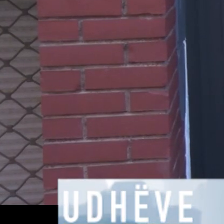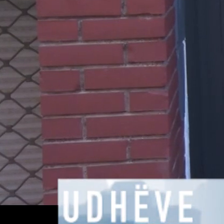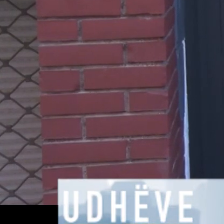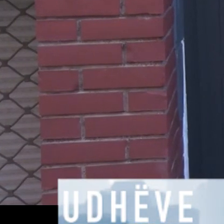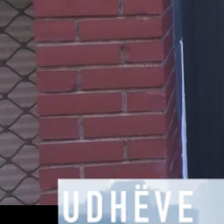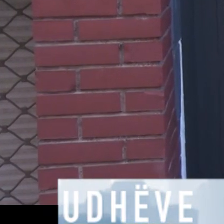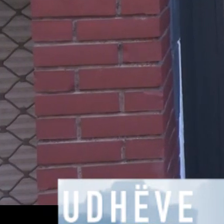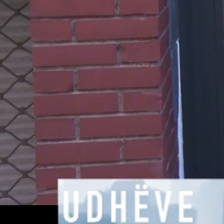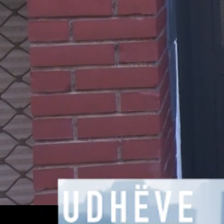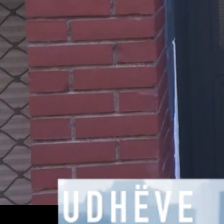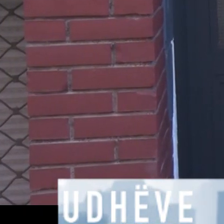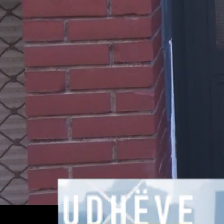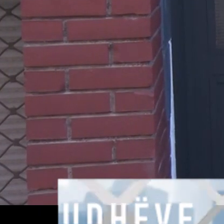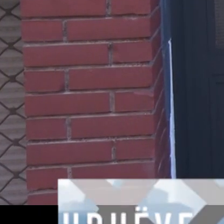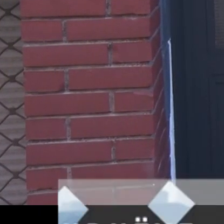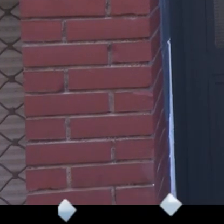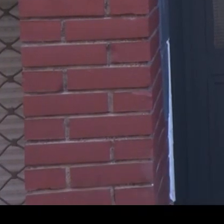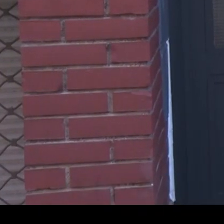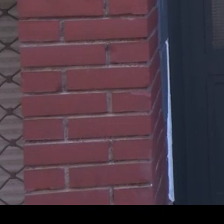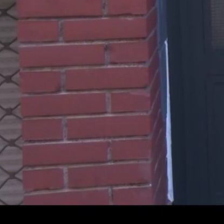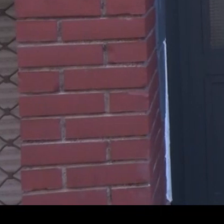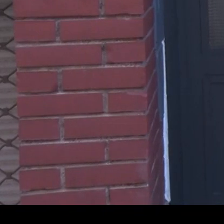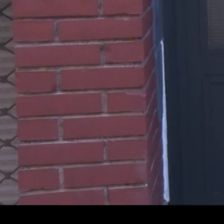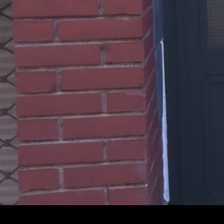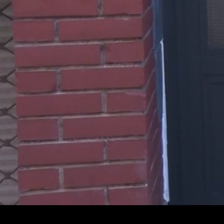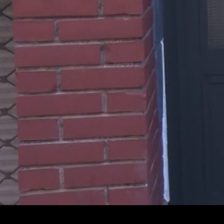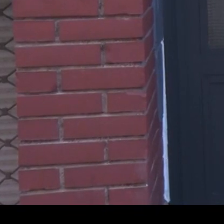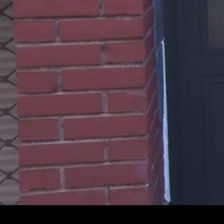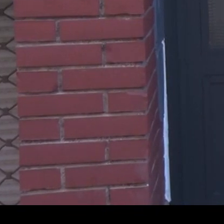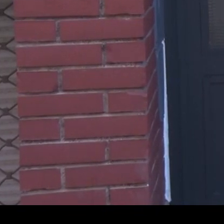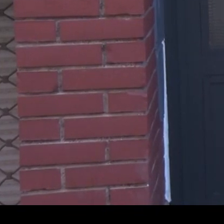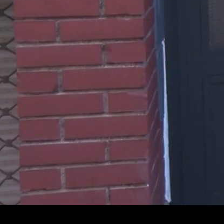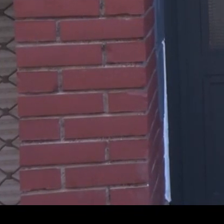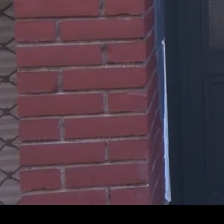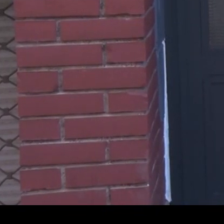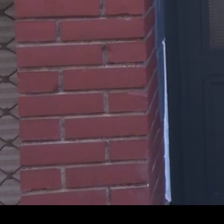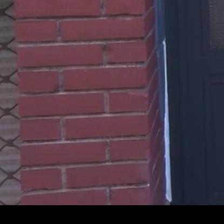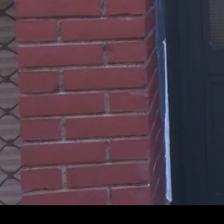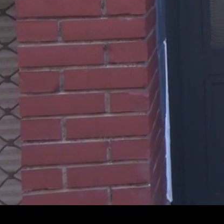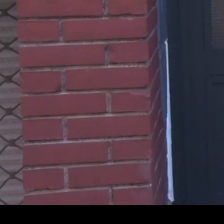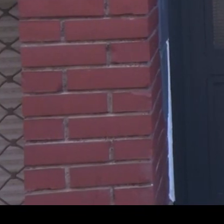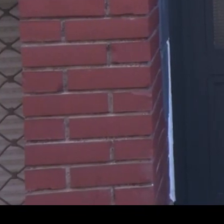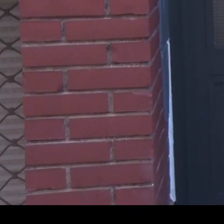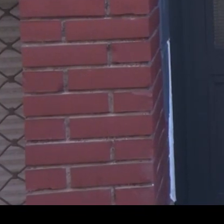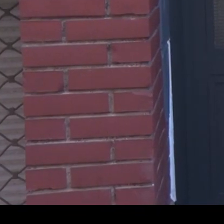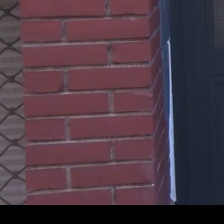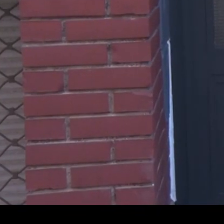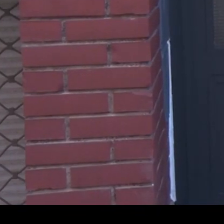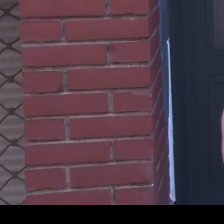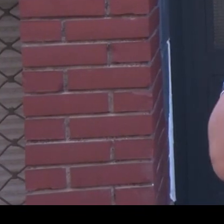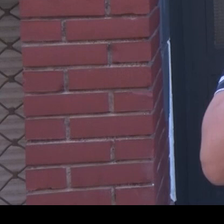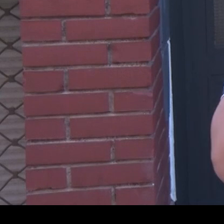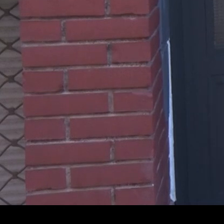kom punu në për firma private, përso që të tanë kohën kom nëjtë shpe, që jam konë dëshpru me shumë.